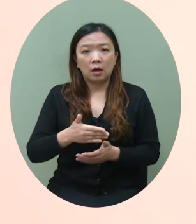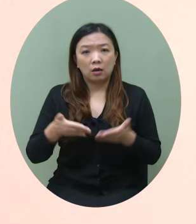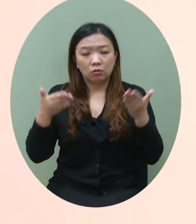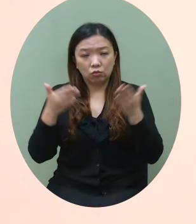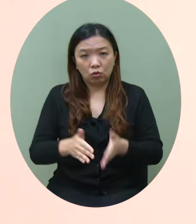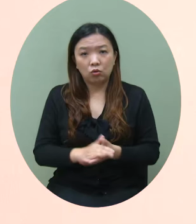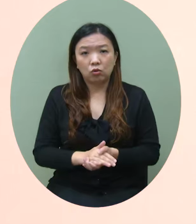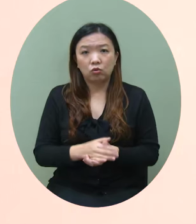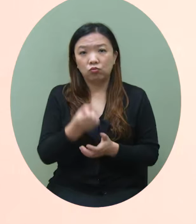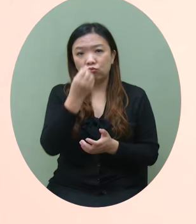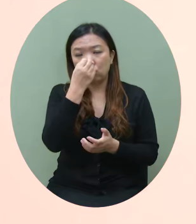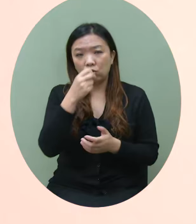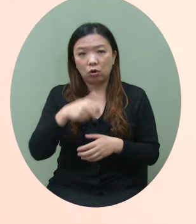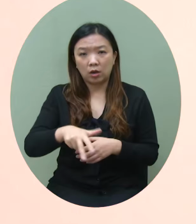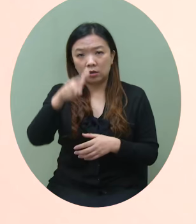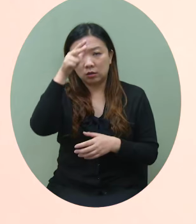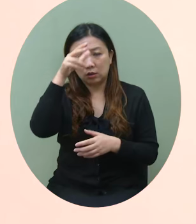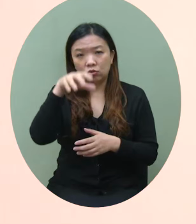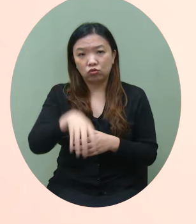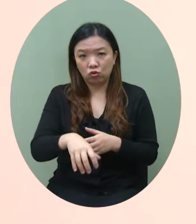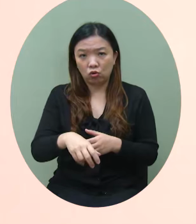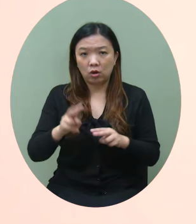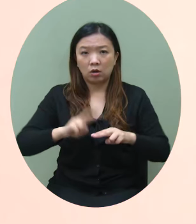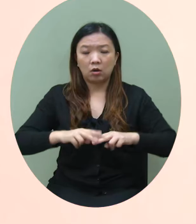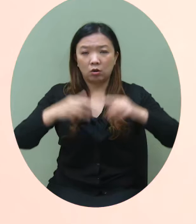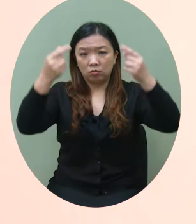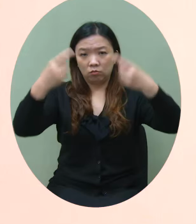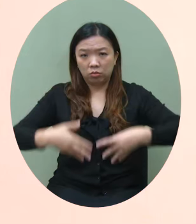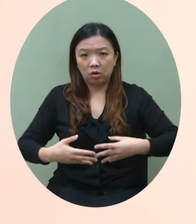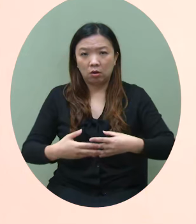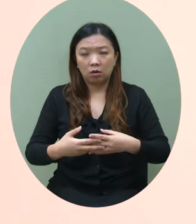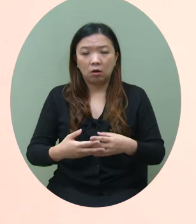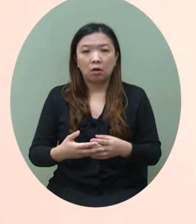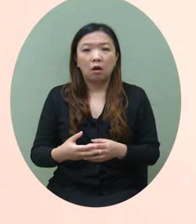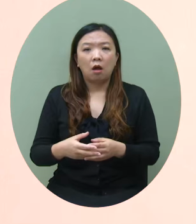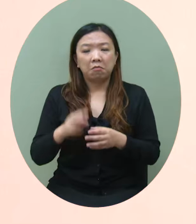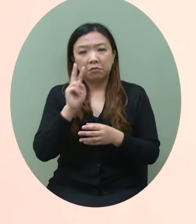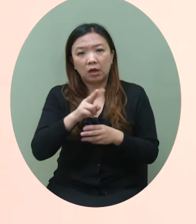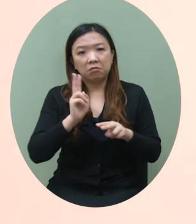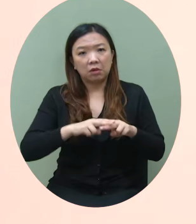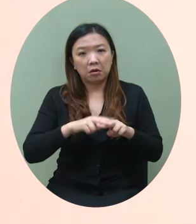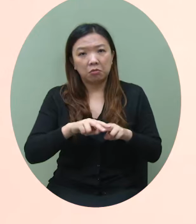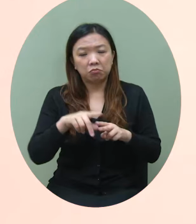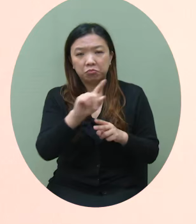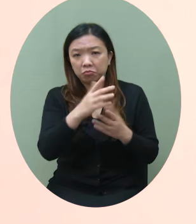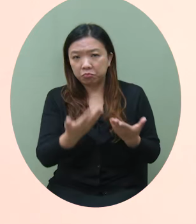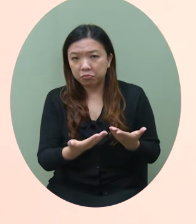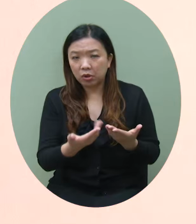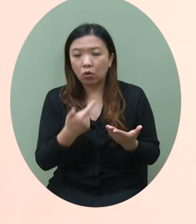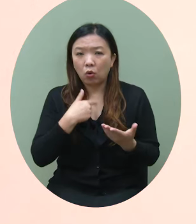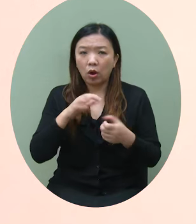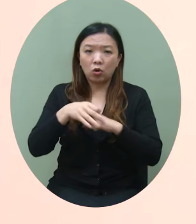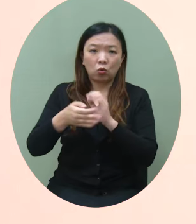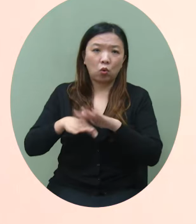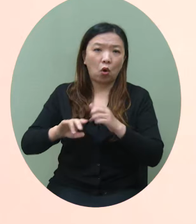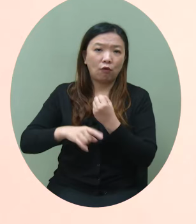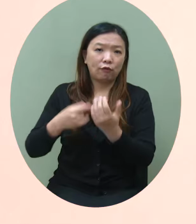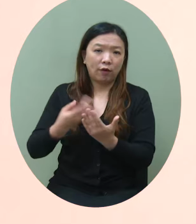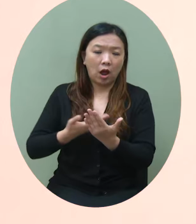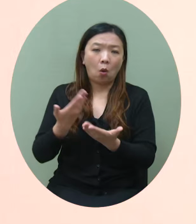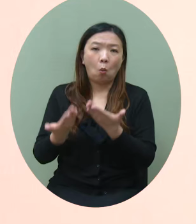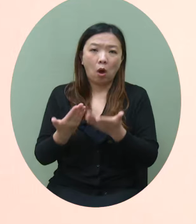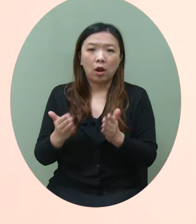國兩制之下怎樣去看中國共產黨呢我在《國安法》或者在《愛國者治港